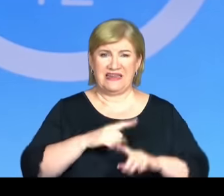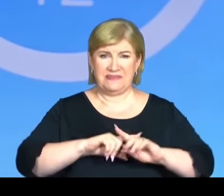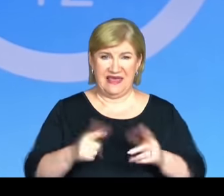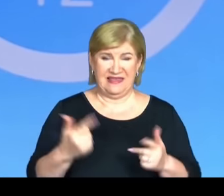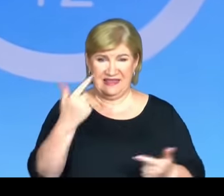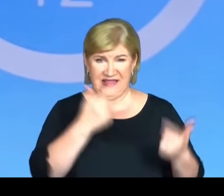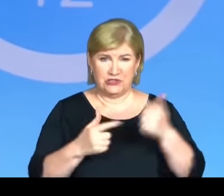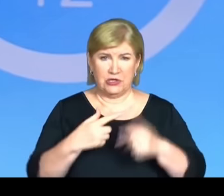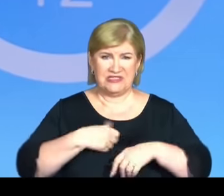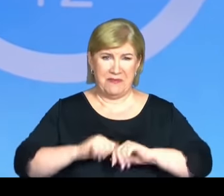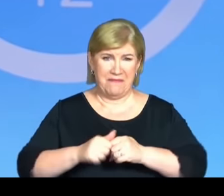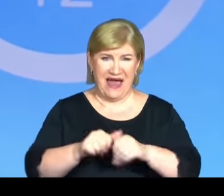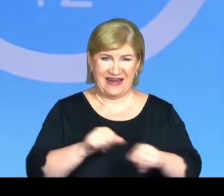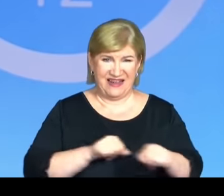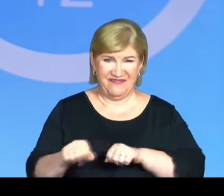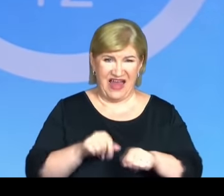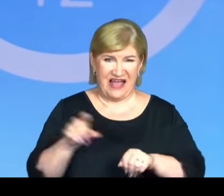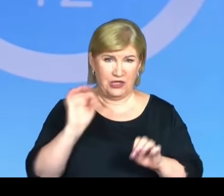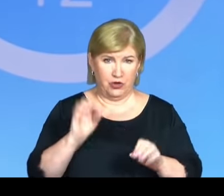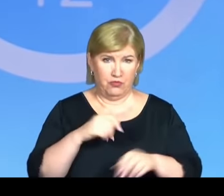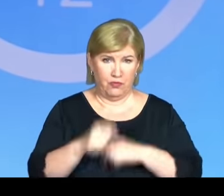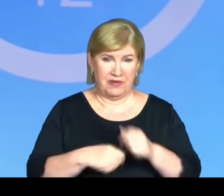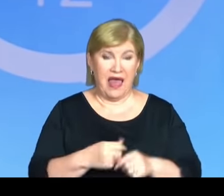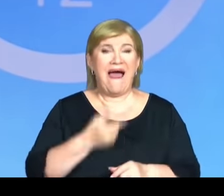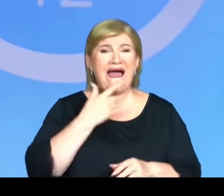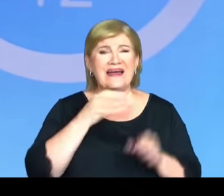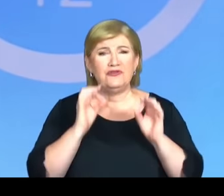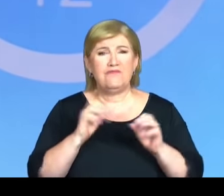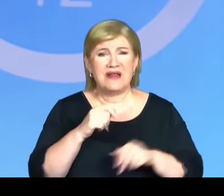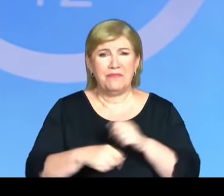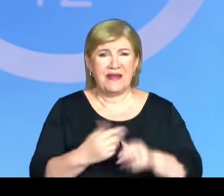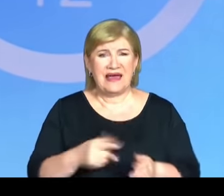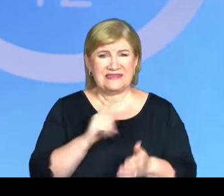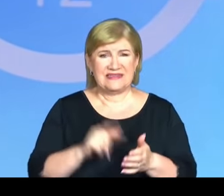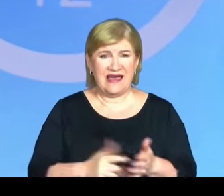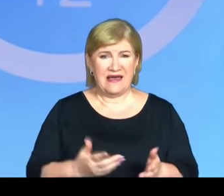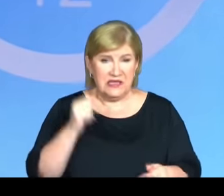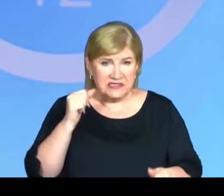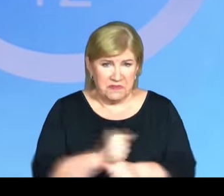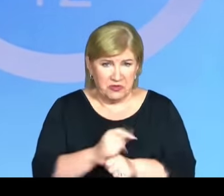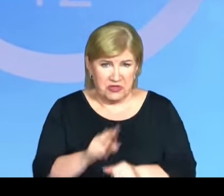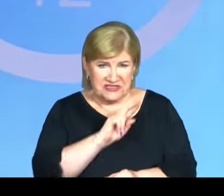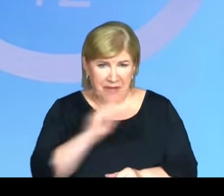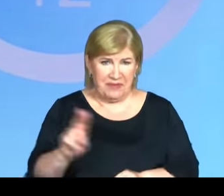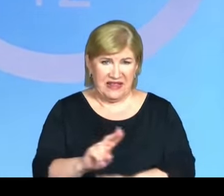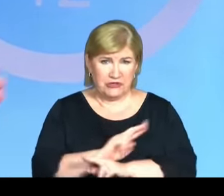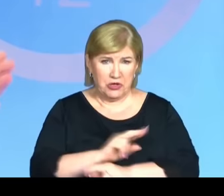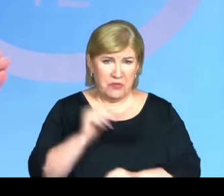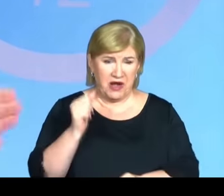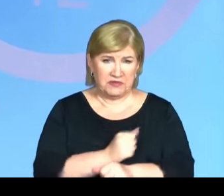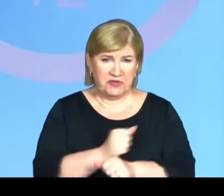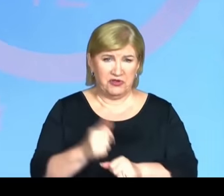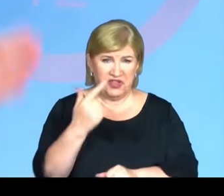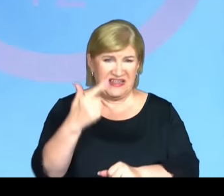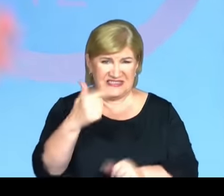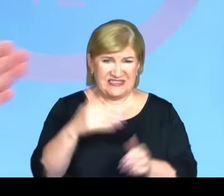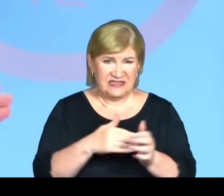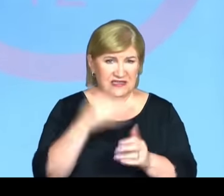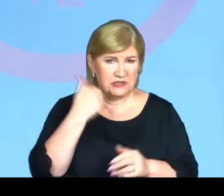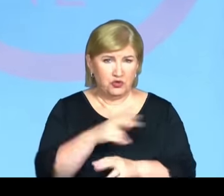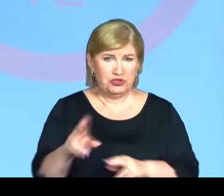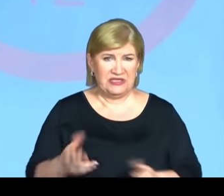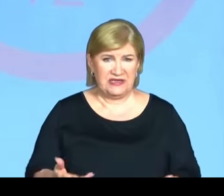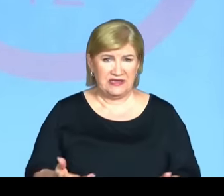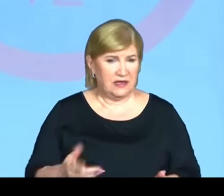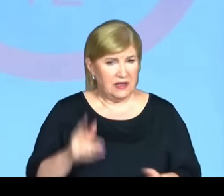sme vraj marili vláde dobrú prácu. Aká dobrá práca, keď zbytočne sa prizná, že zomrelo 20 000 mŕtvych? Prepáčte, aká zbytočná